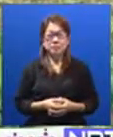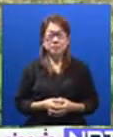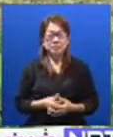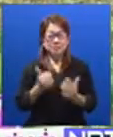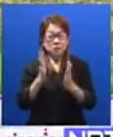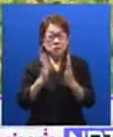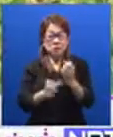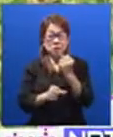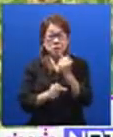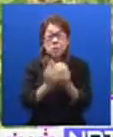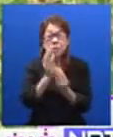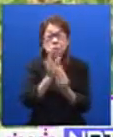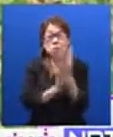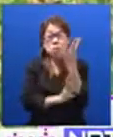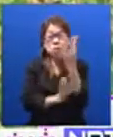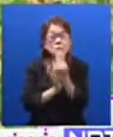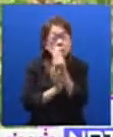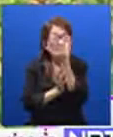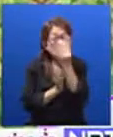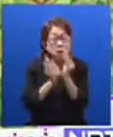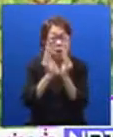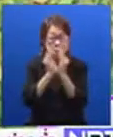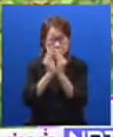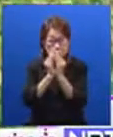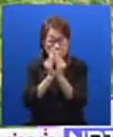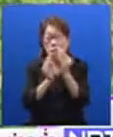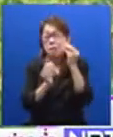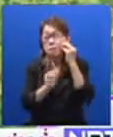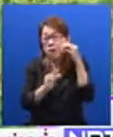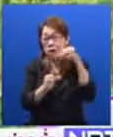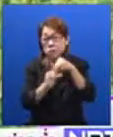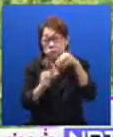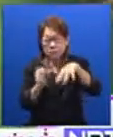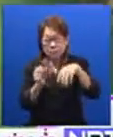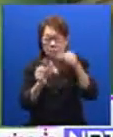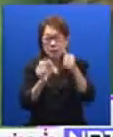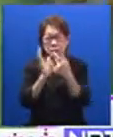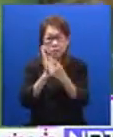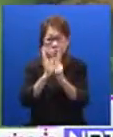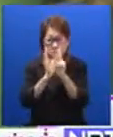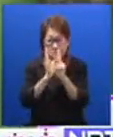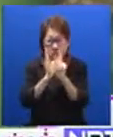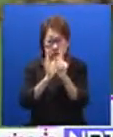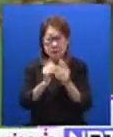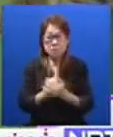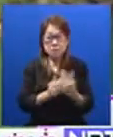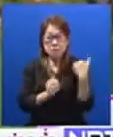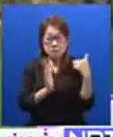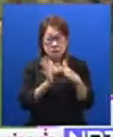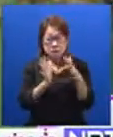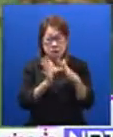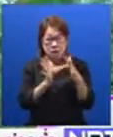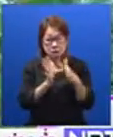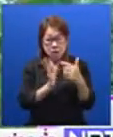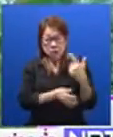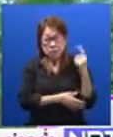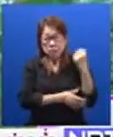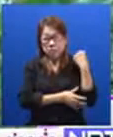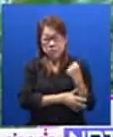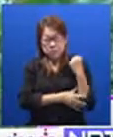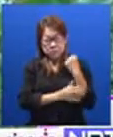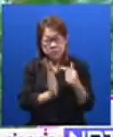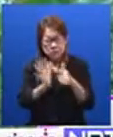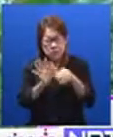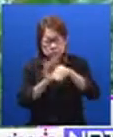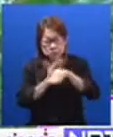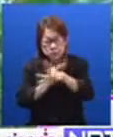เกษตรกรที่ทำนาบัวในบ้านศิลาตำบลศิลาอำเภอเมืองจังหวัดขอนแก่นเร่งฉีดยาฆ่าแมลงในนาบัวหลังพบหนอนสีเขียวระ